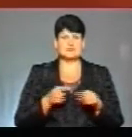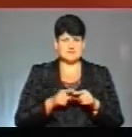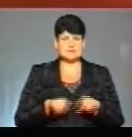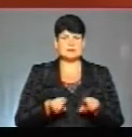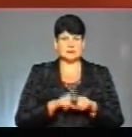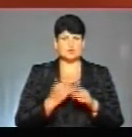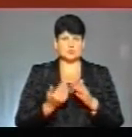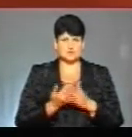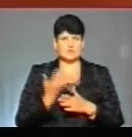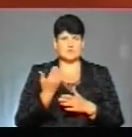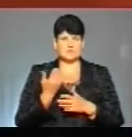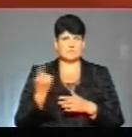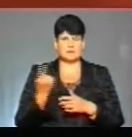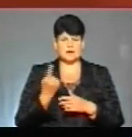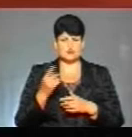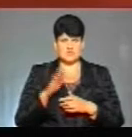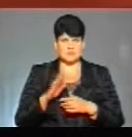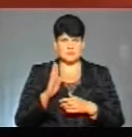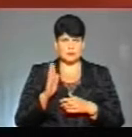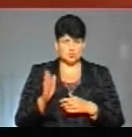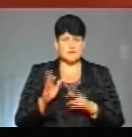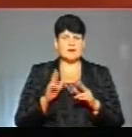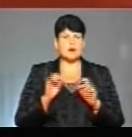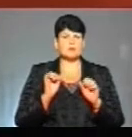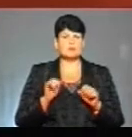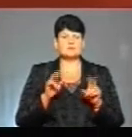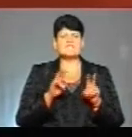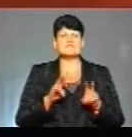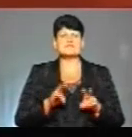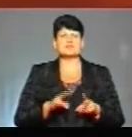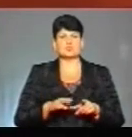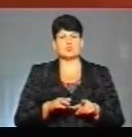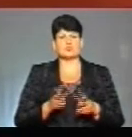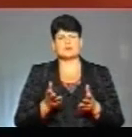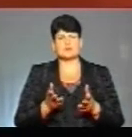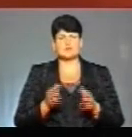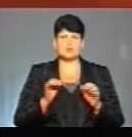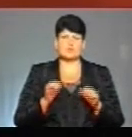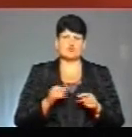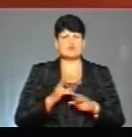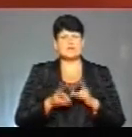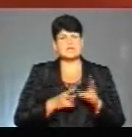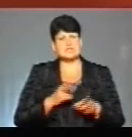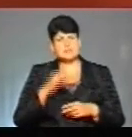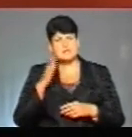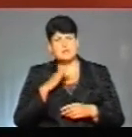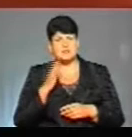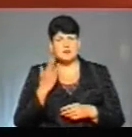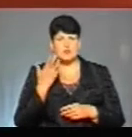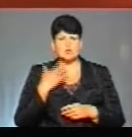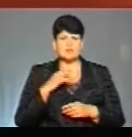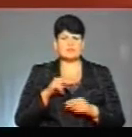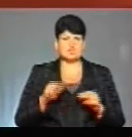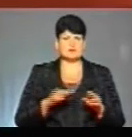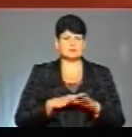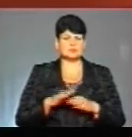це нововведення вперше буде з 1 вересня? І як можна буде відслідковувати, так, чи можуть батьки тоді скаржитися, коли вчитель